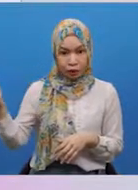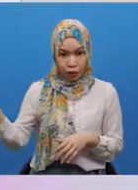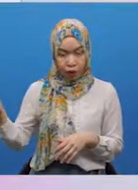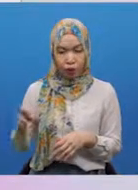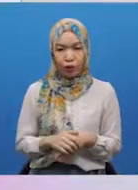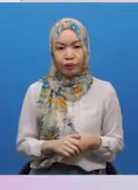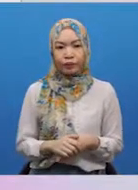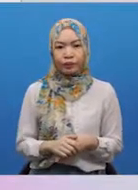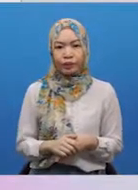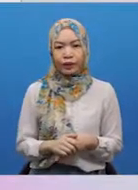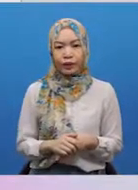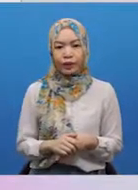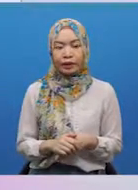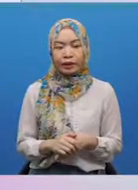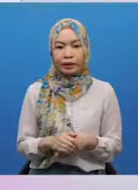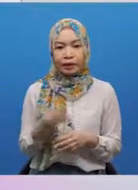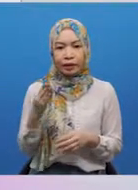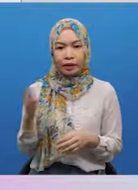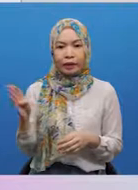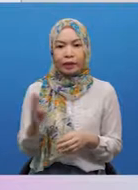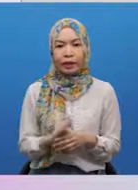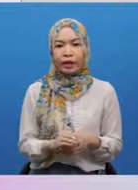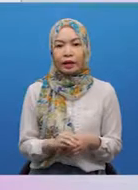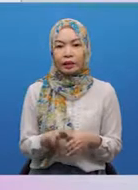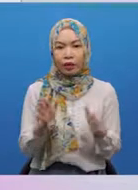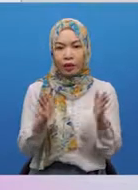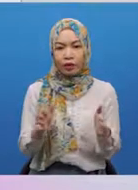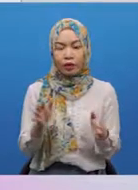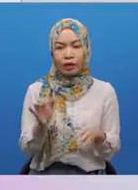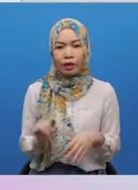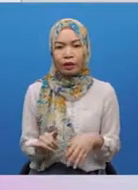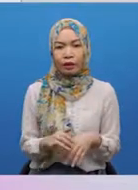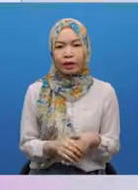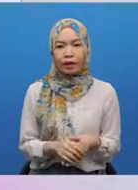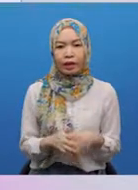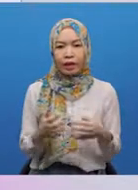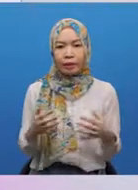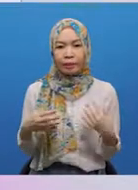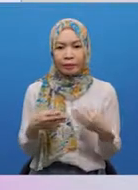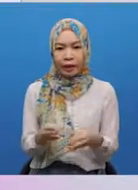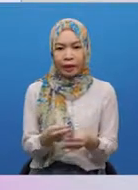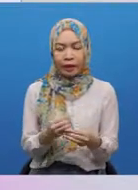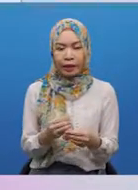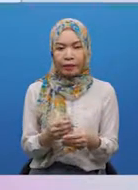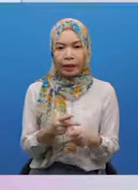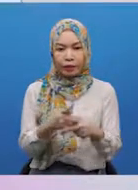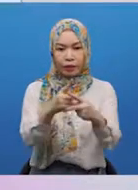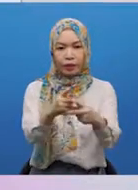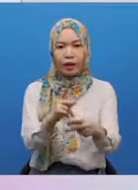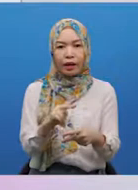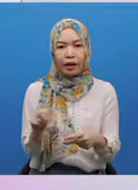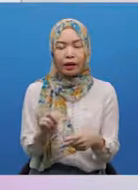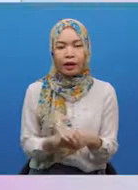merupakan profesor yang telah bersara tetapi masih dianugerahkan kurniaan tersebut